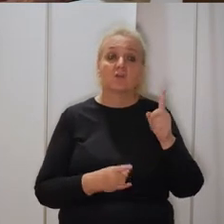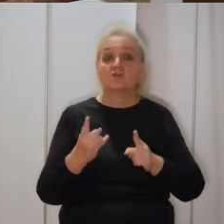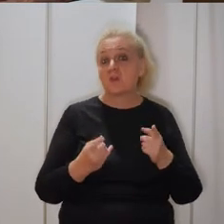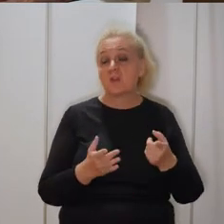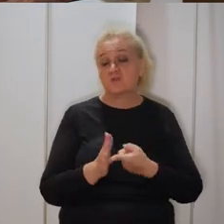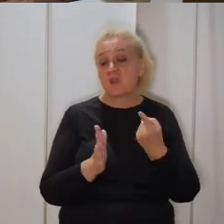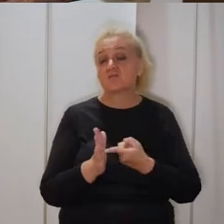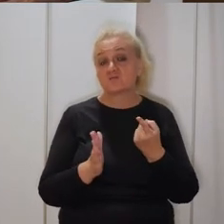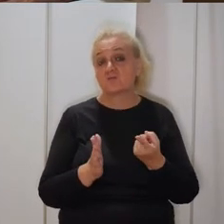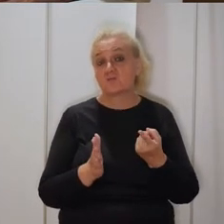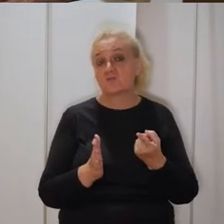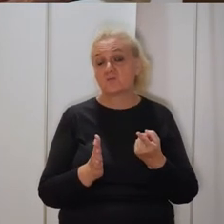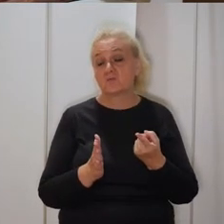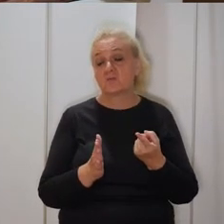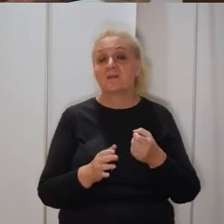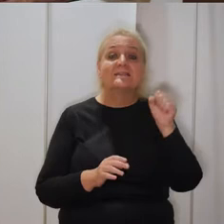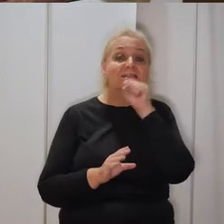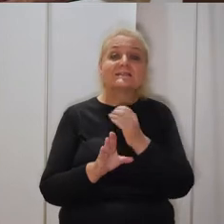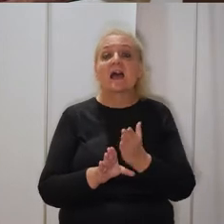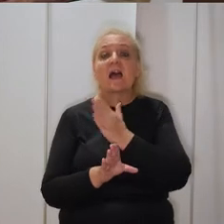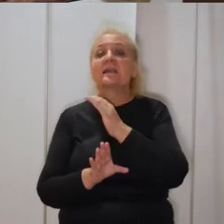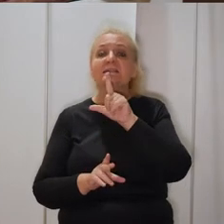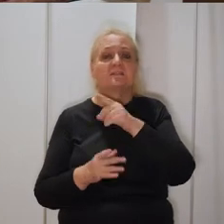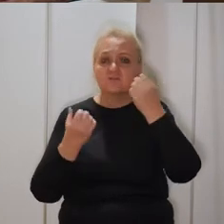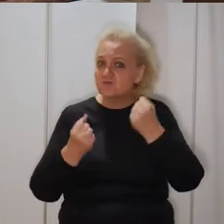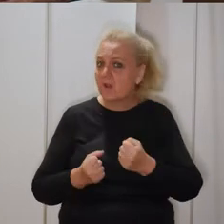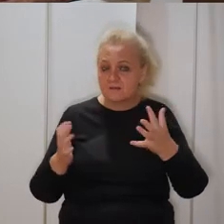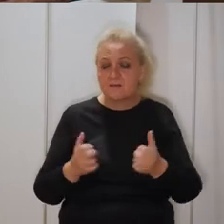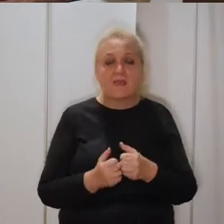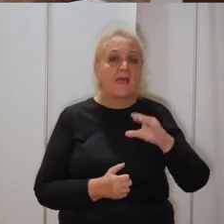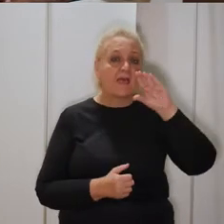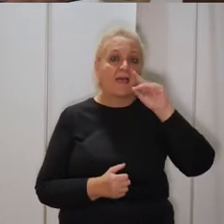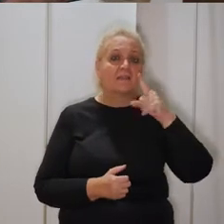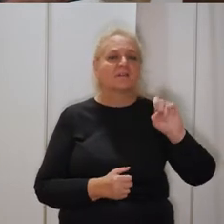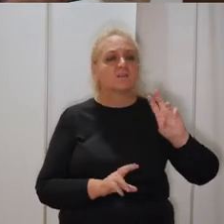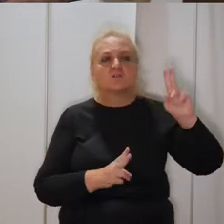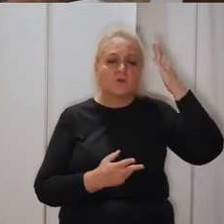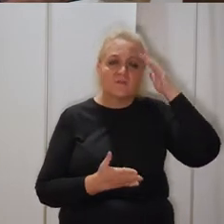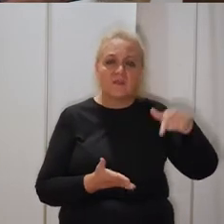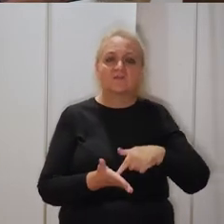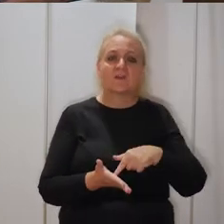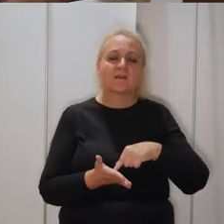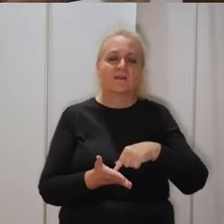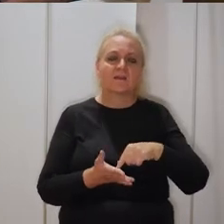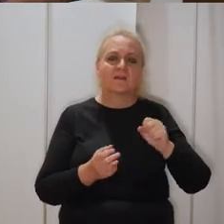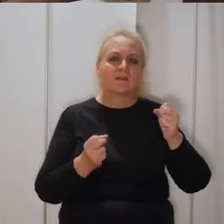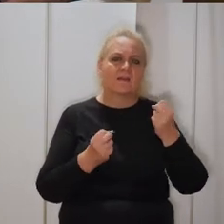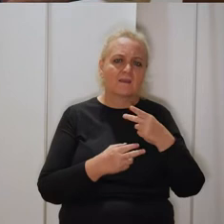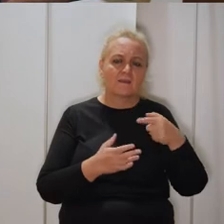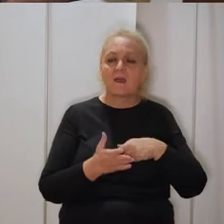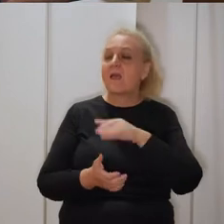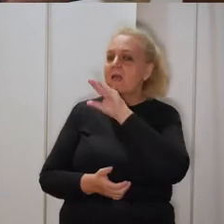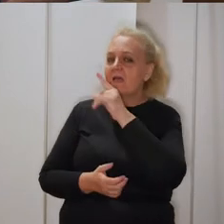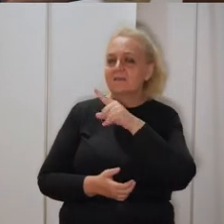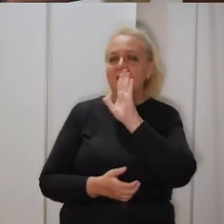dopaść archiwalne wydania zinów i Edyta wam za chwilę powie, skąd dowiedziała się o Gai i... Ja w ogóle chciałam powiedzieć, że Edyta